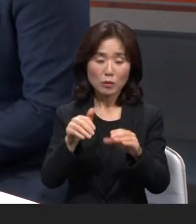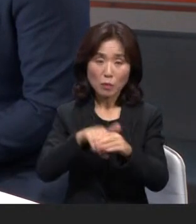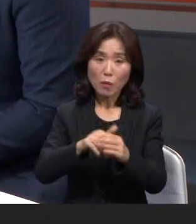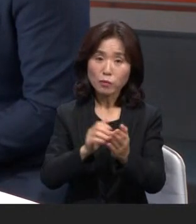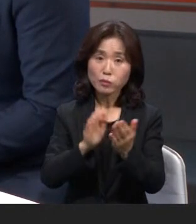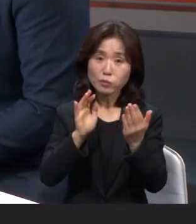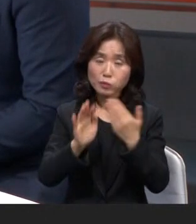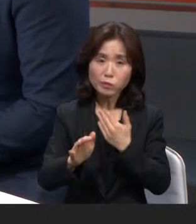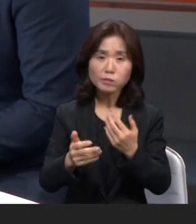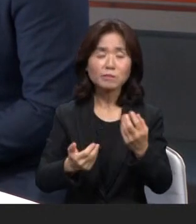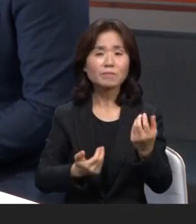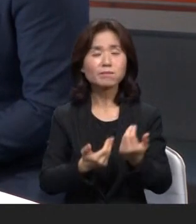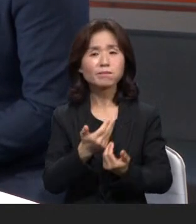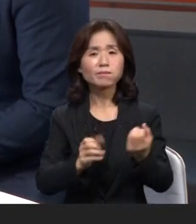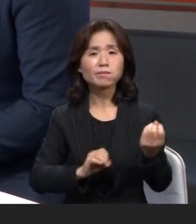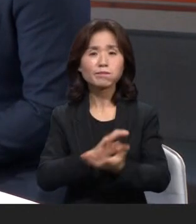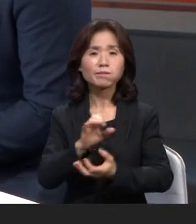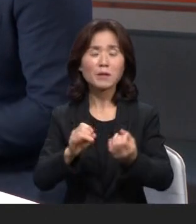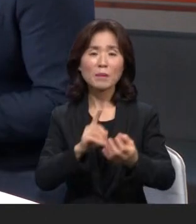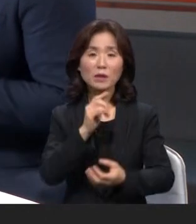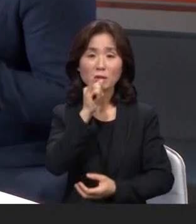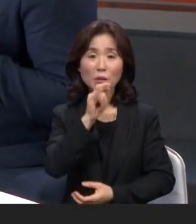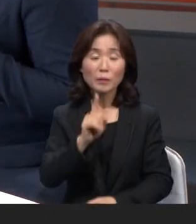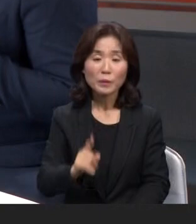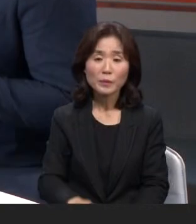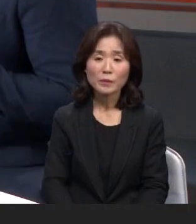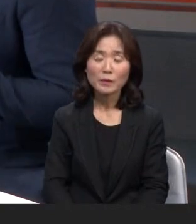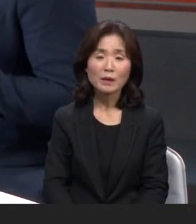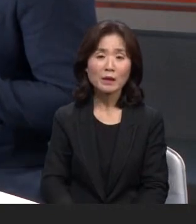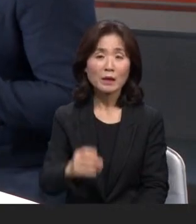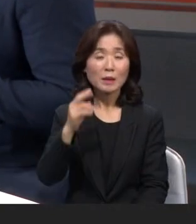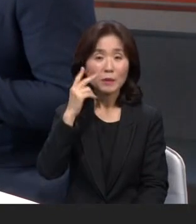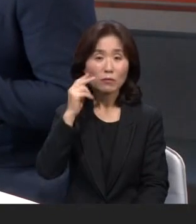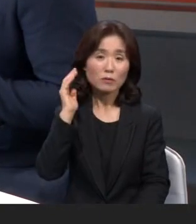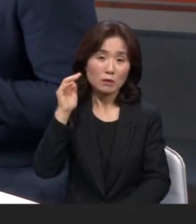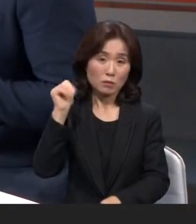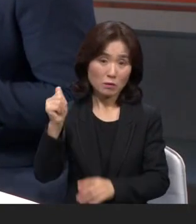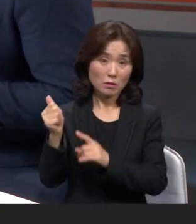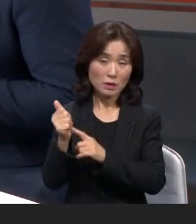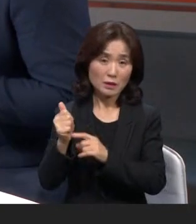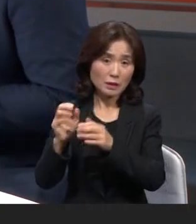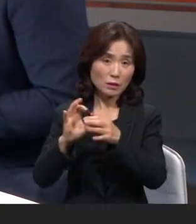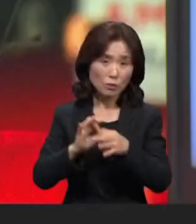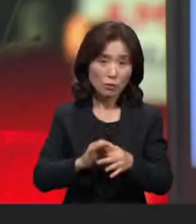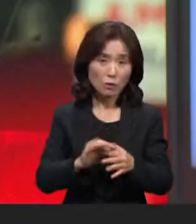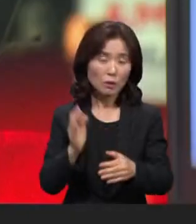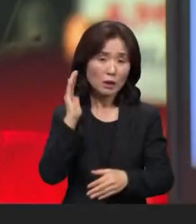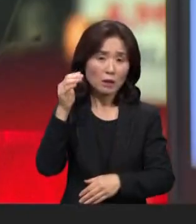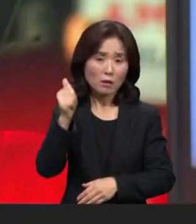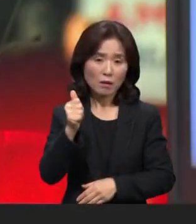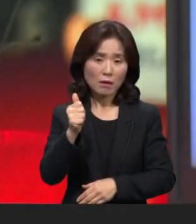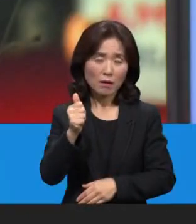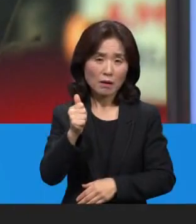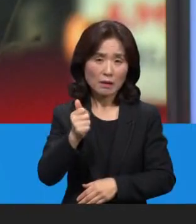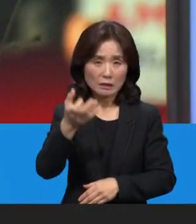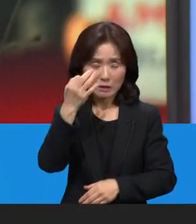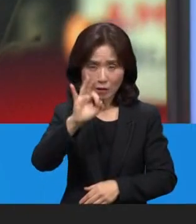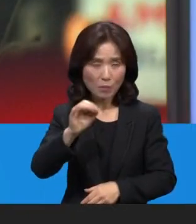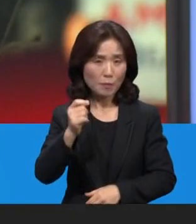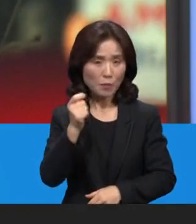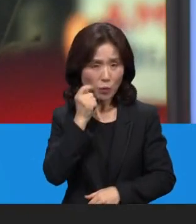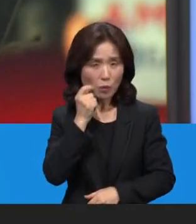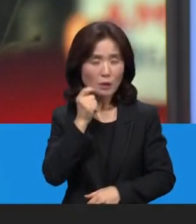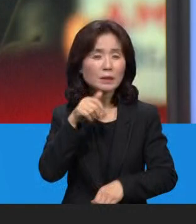있다라는 우려 섞인 관측이 계속 나오더라고요. 왜 그러냐면 그 트럼프 대통령이 계속해서 대선에 불복할 수 있다는 뉘앙스의 말을